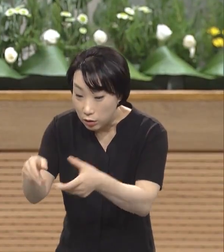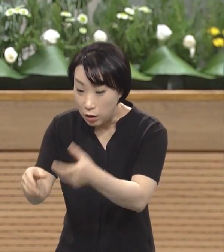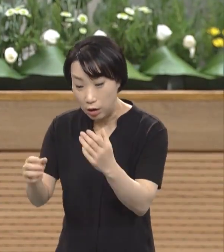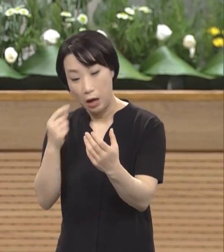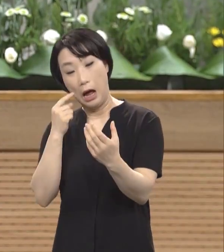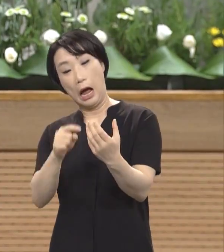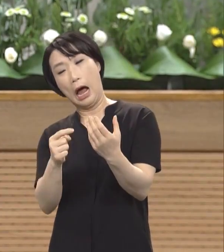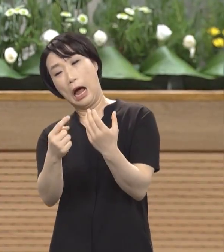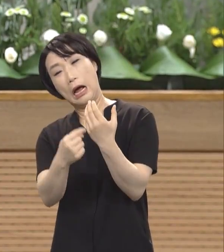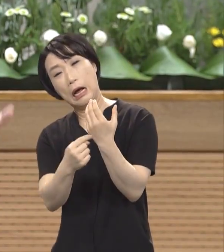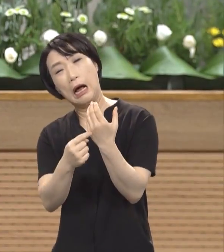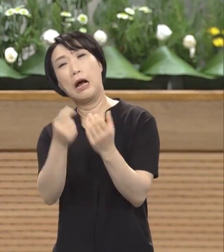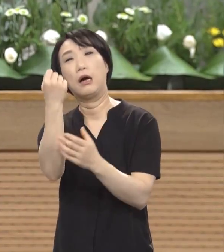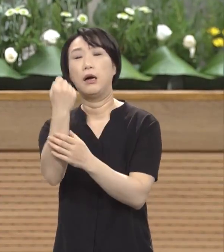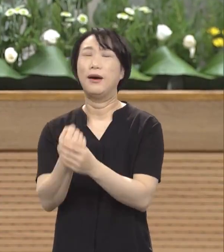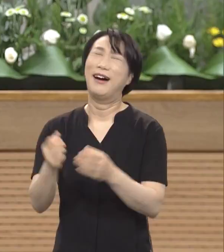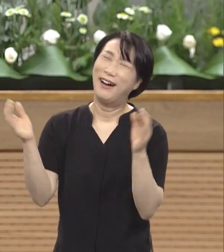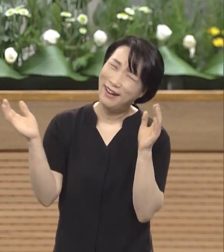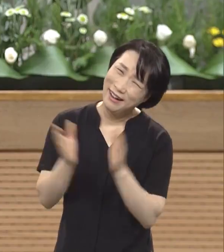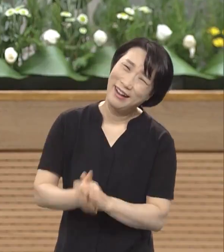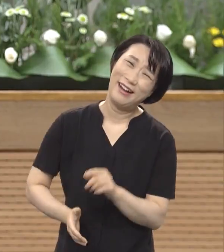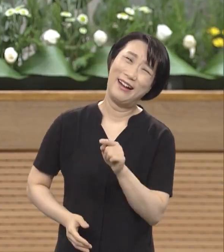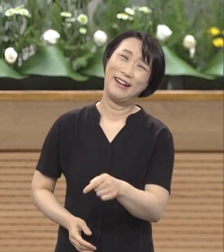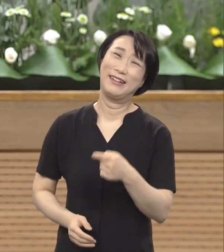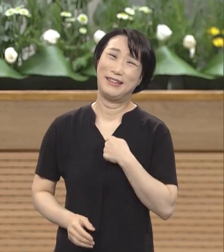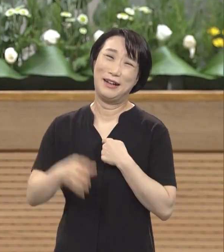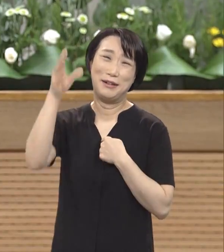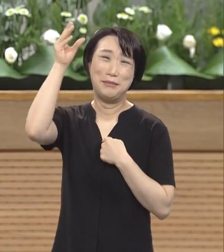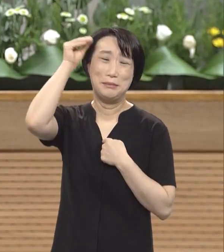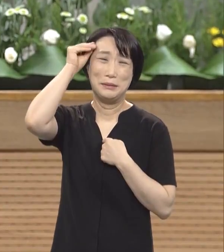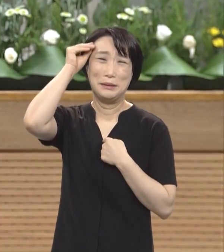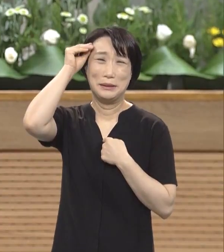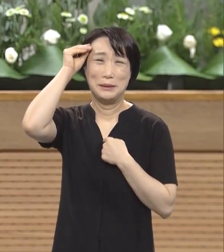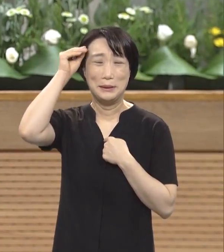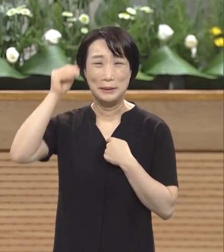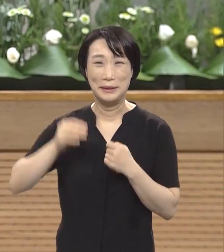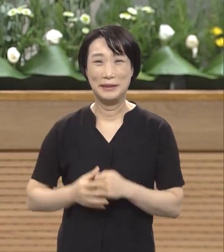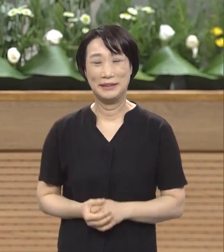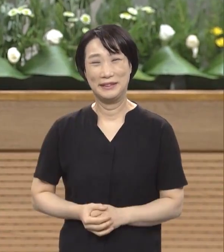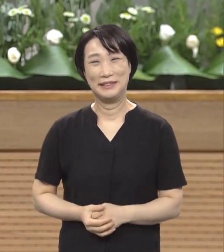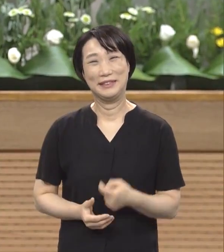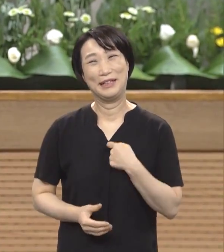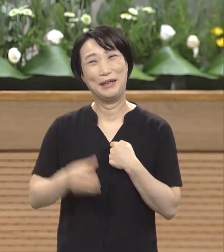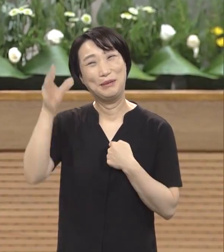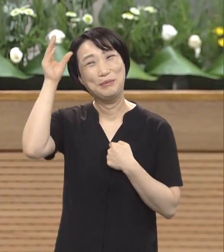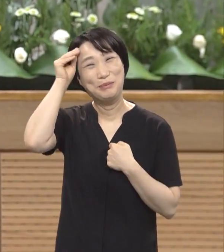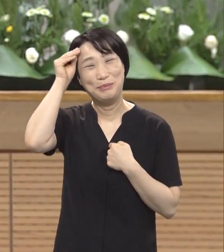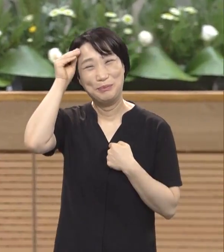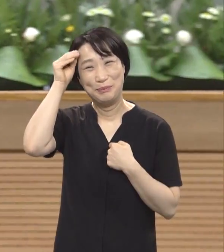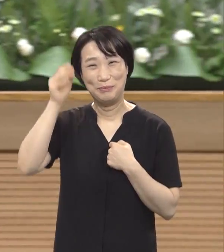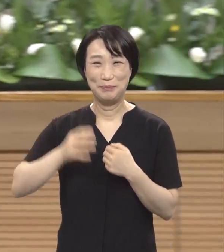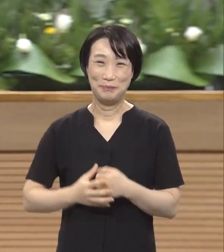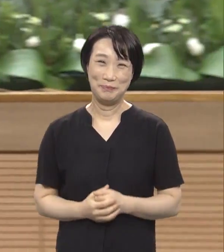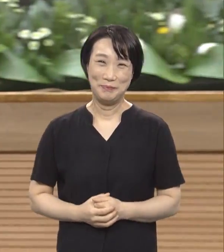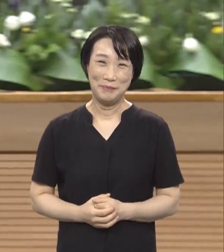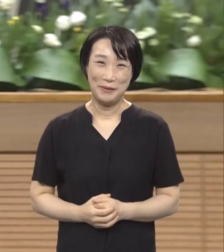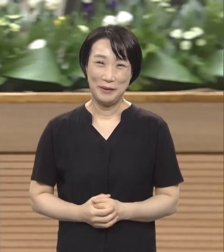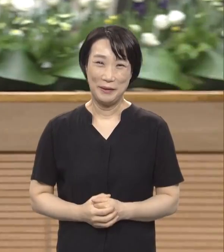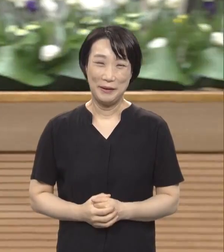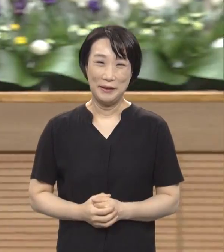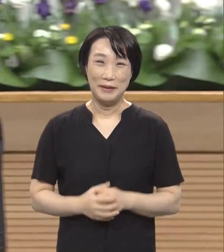썩어버렸어요. 참외가. 이렇게 미루는 사람이에요. 이렇게 미루는 사람. 응?